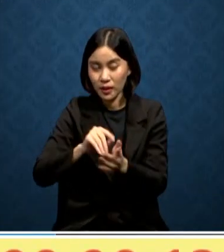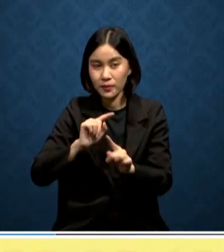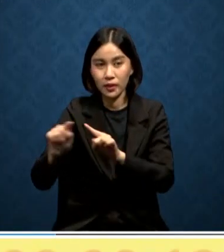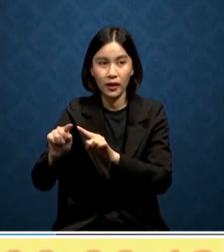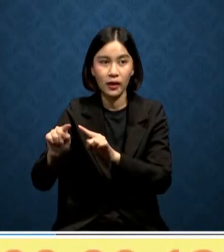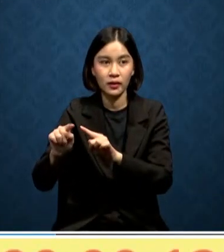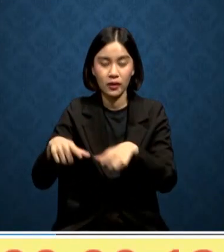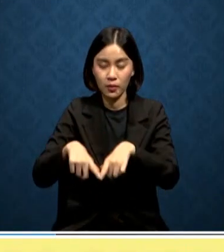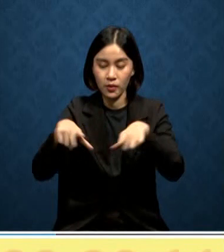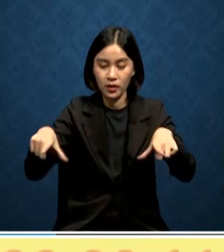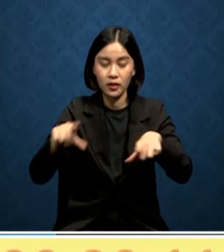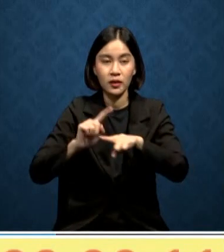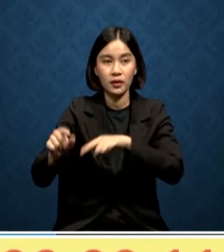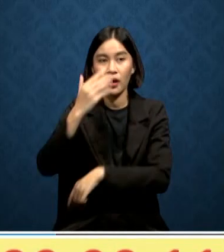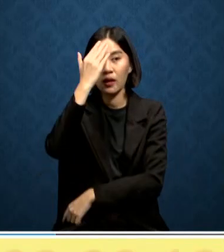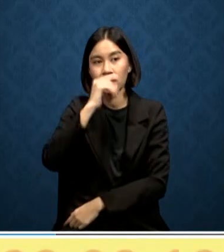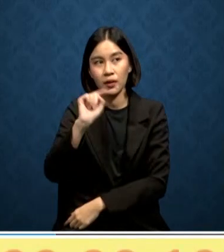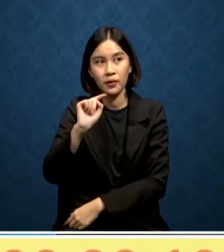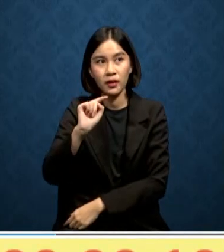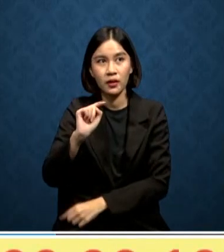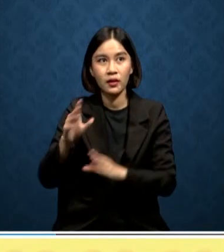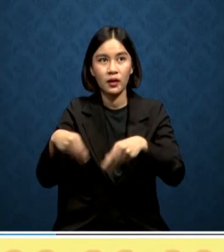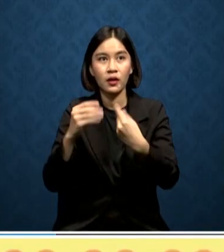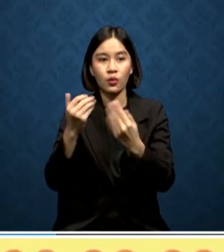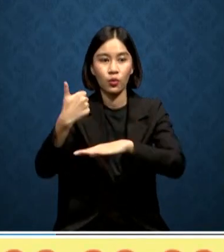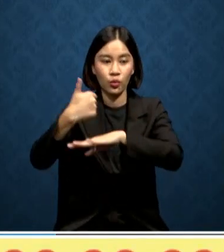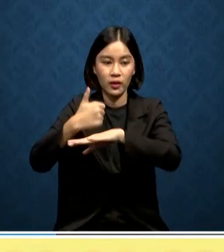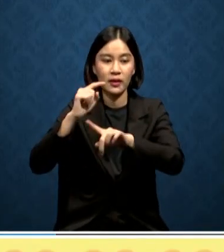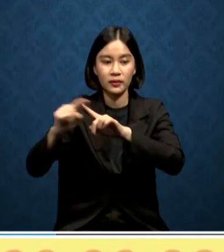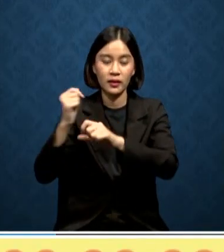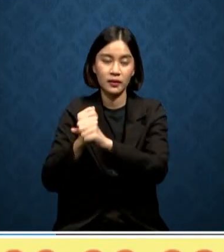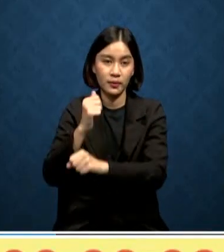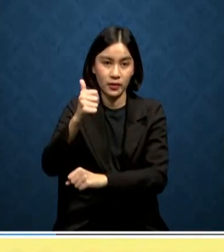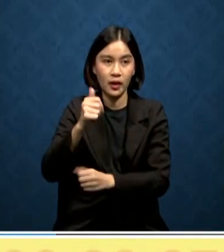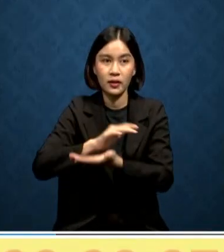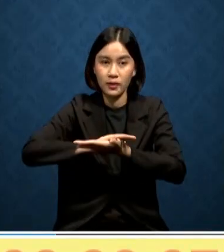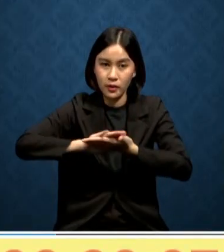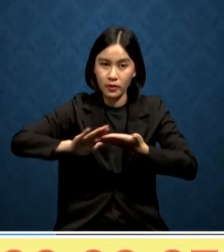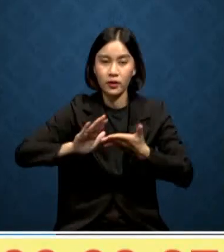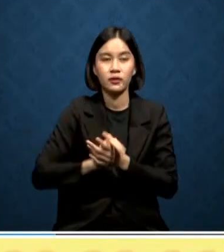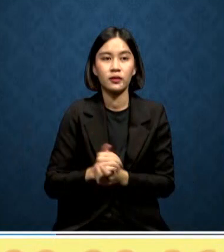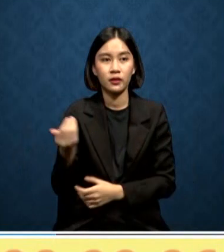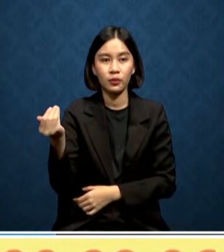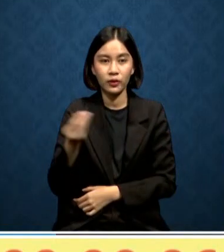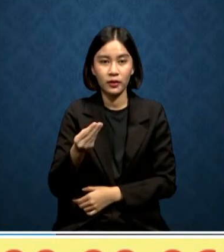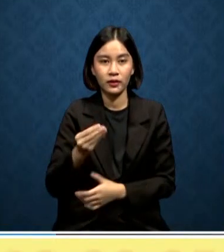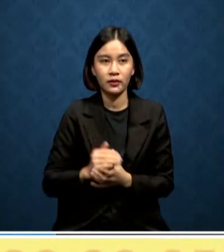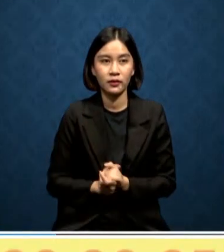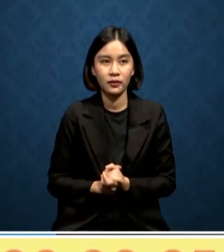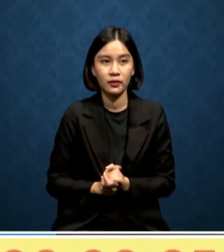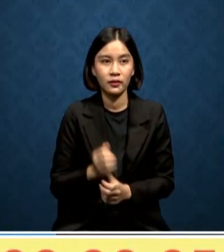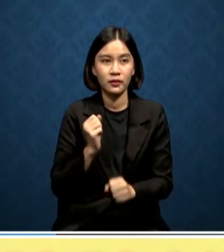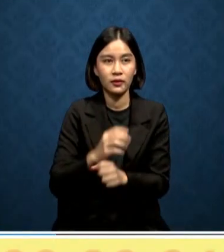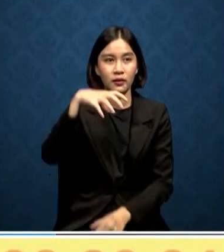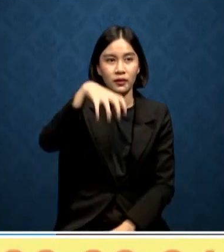ที่ให้กับผู้บังคับบัญชาได้แล้วเสร็จโดยเร็วนะครับเป็นหน่วยงาน